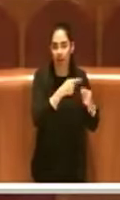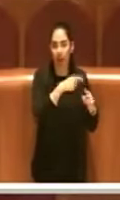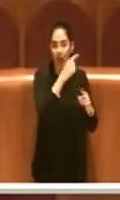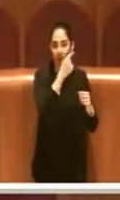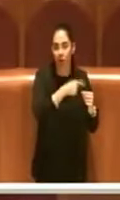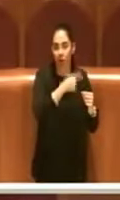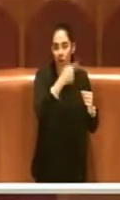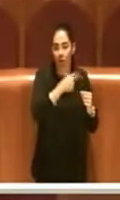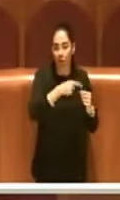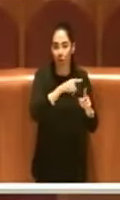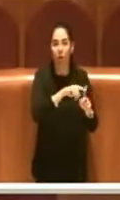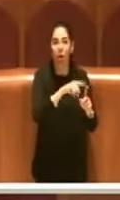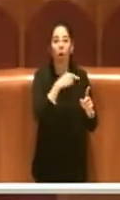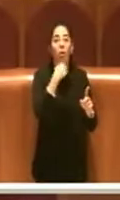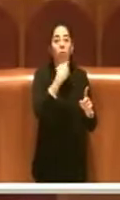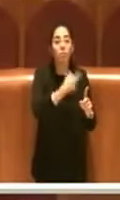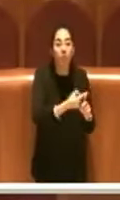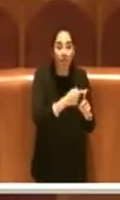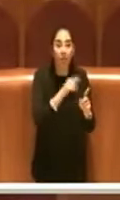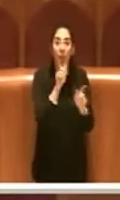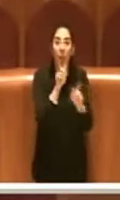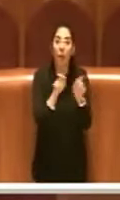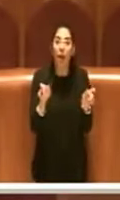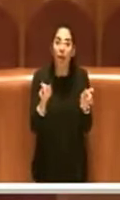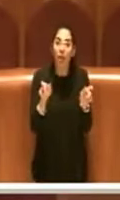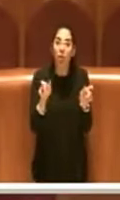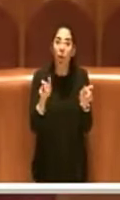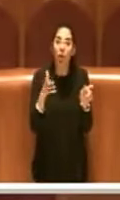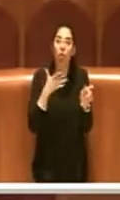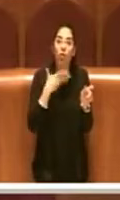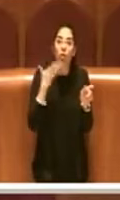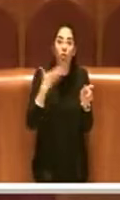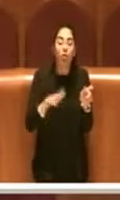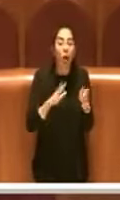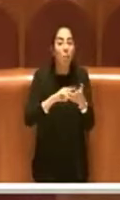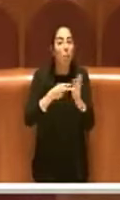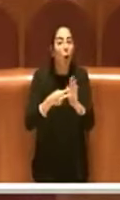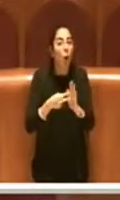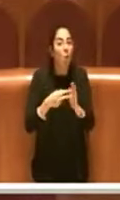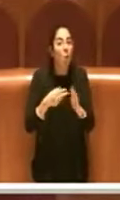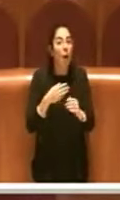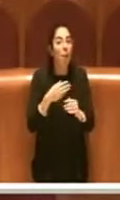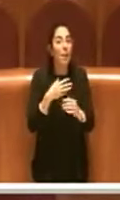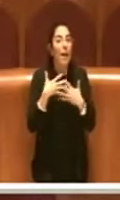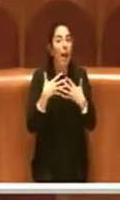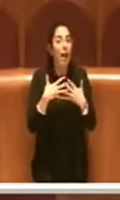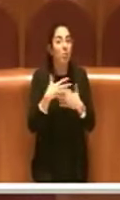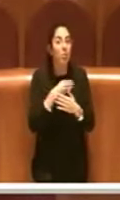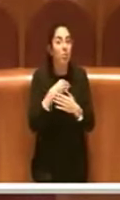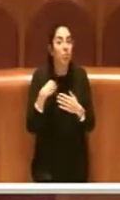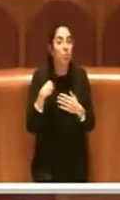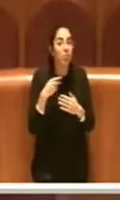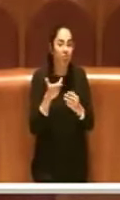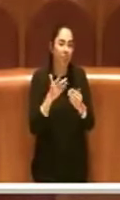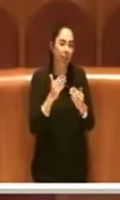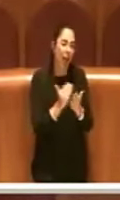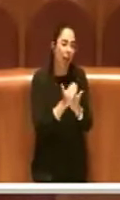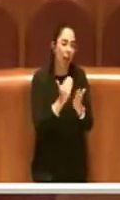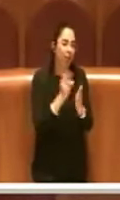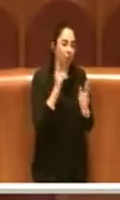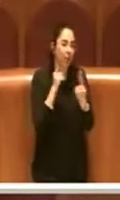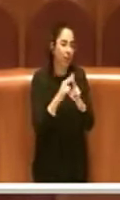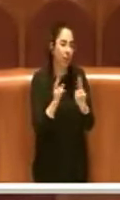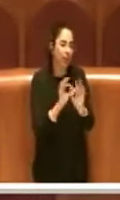evitare contatti con persone che soffrono di patologie respiratorie acute, è già una norma di come dire, cura e